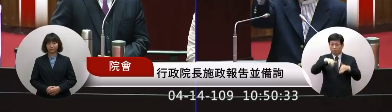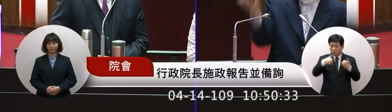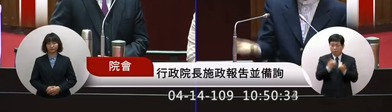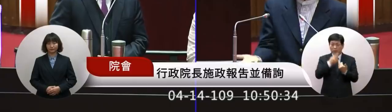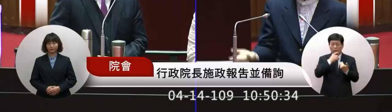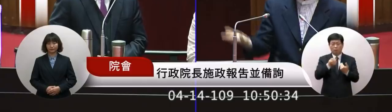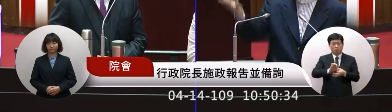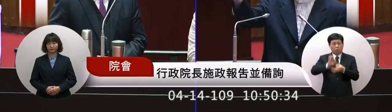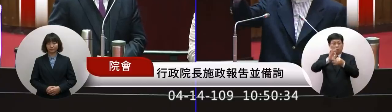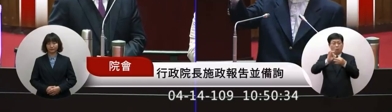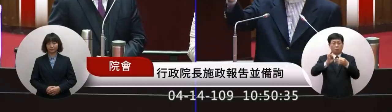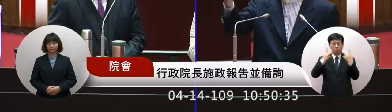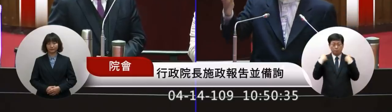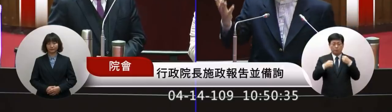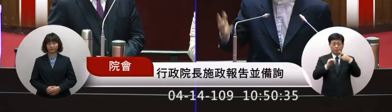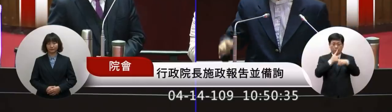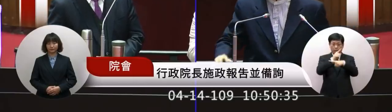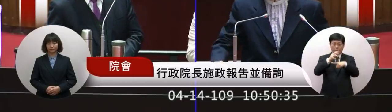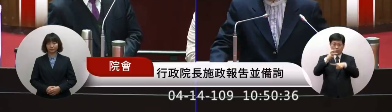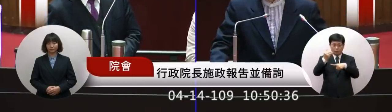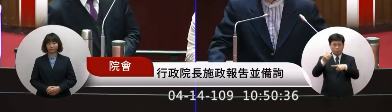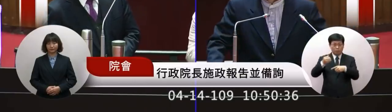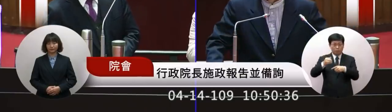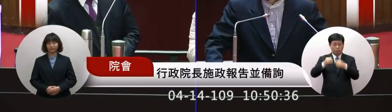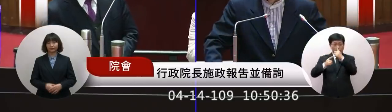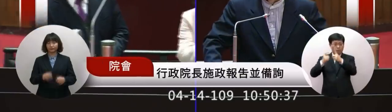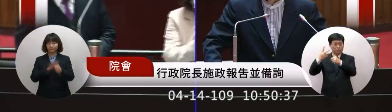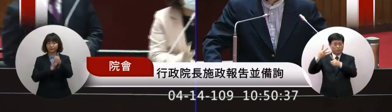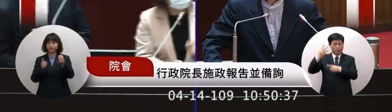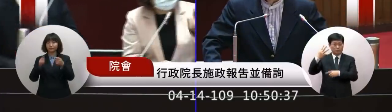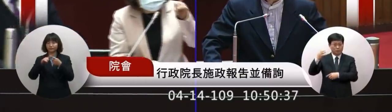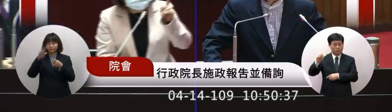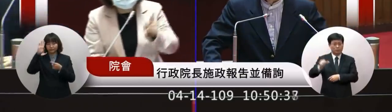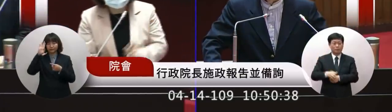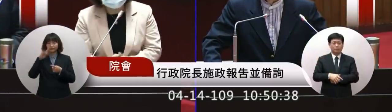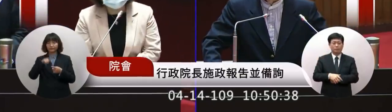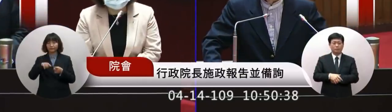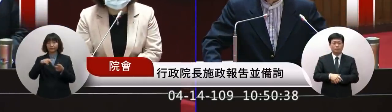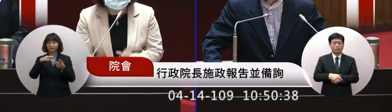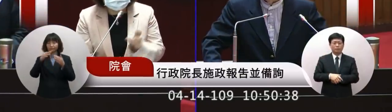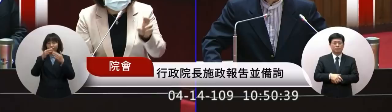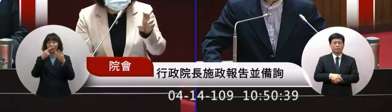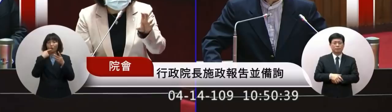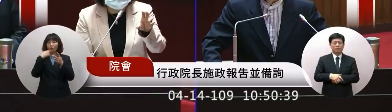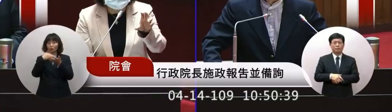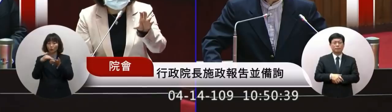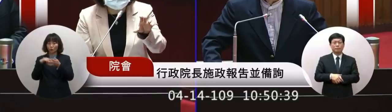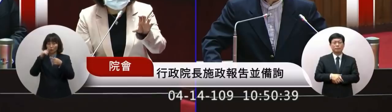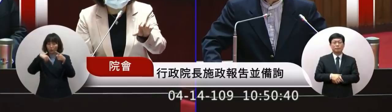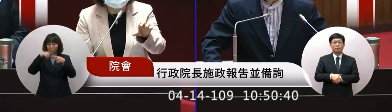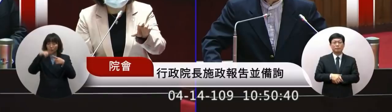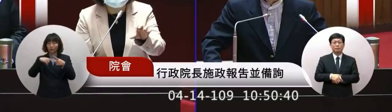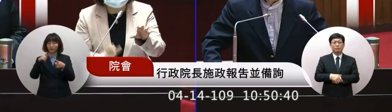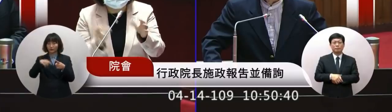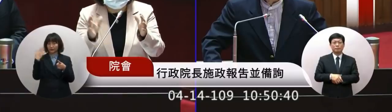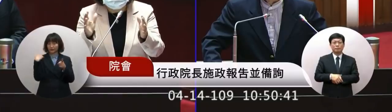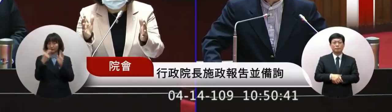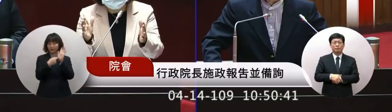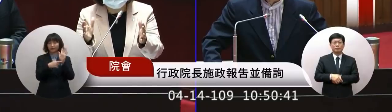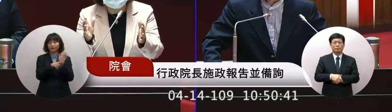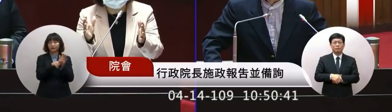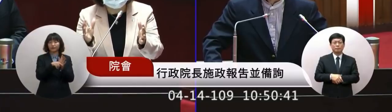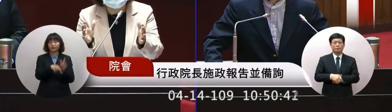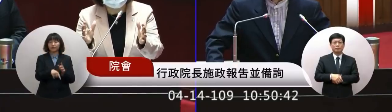啊，1.39变成1.845啊，想啦。 委员，拍摄，因为这利率哦是。我现在讲的时阵